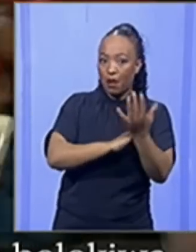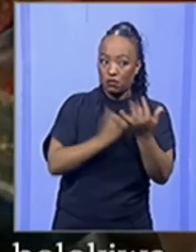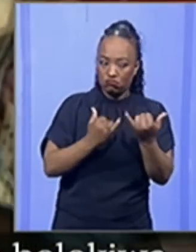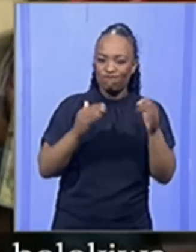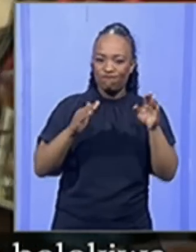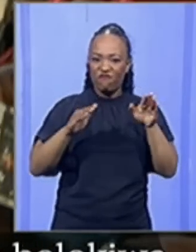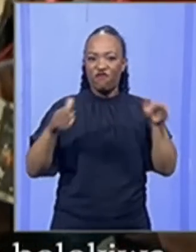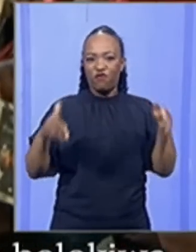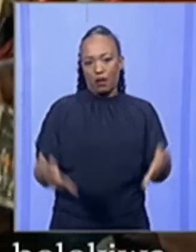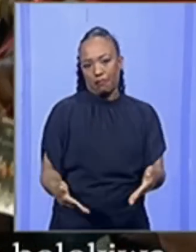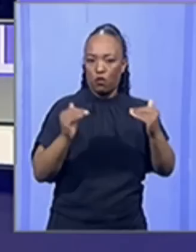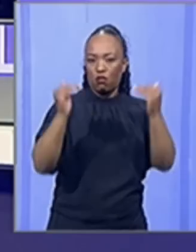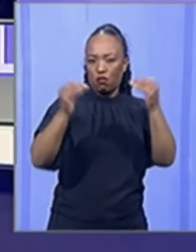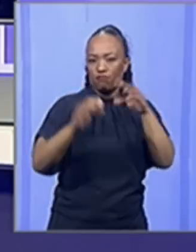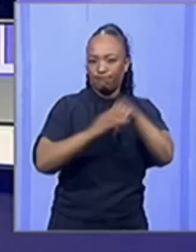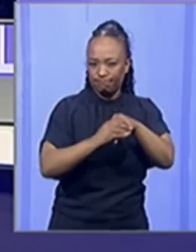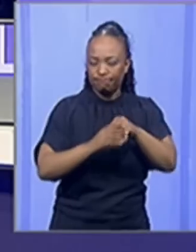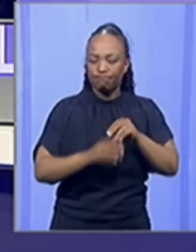fitlhilwe.